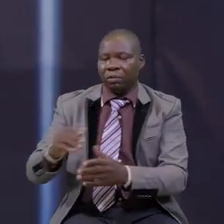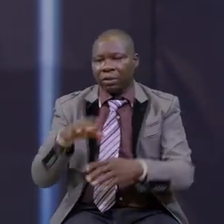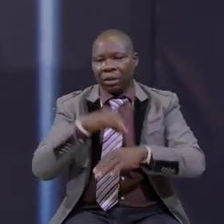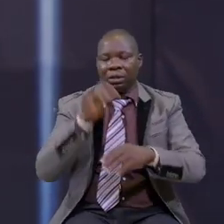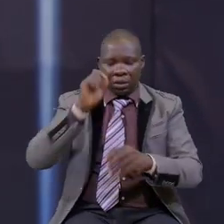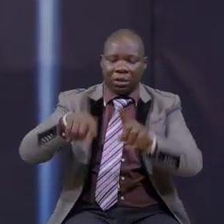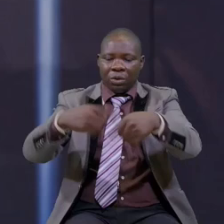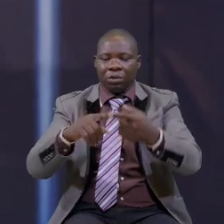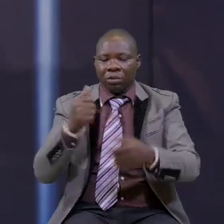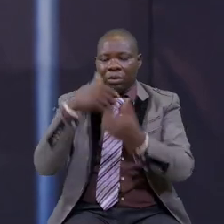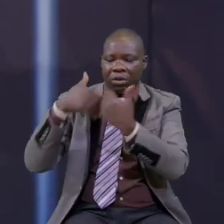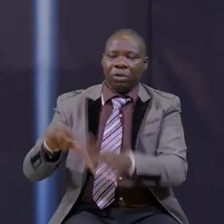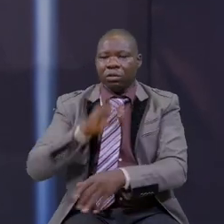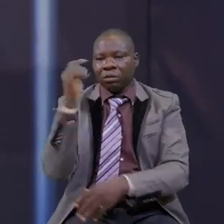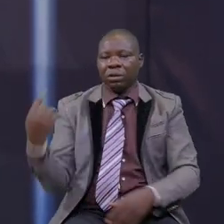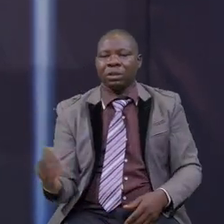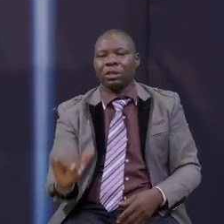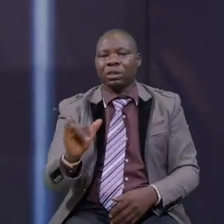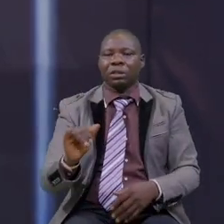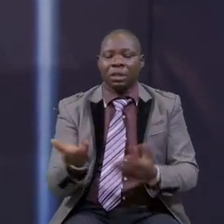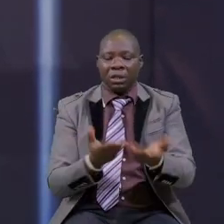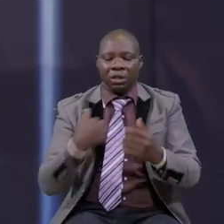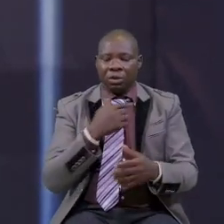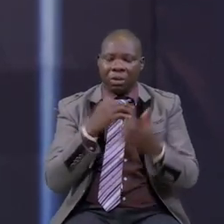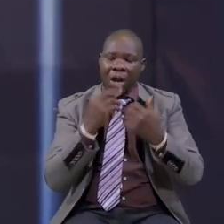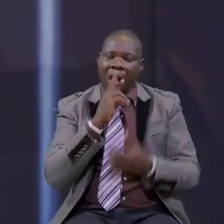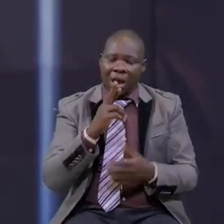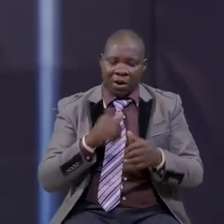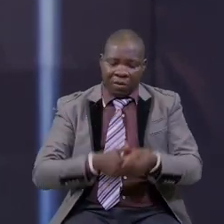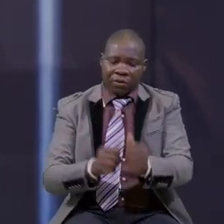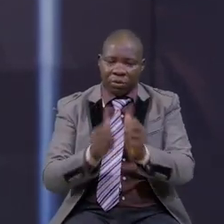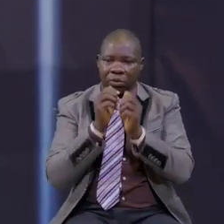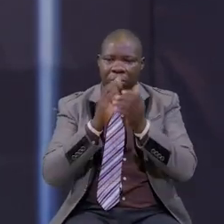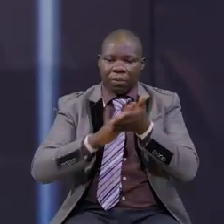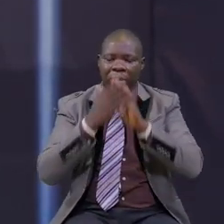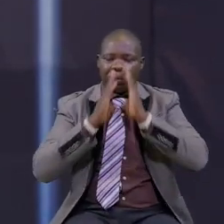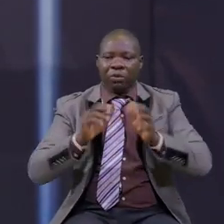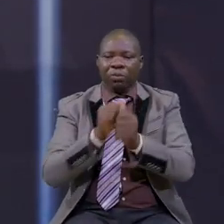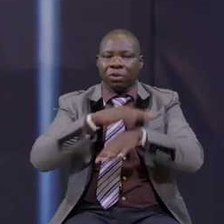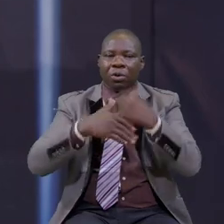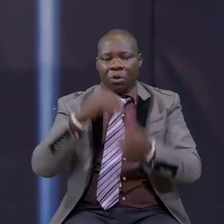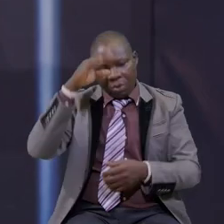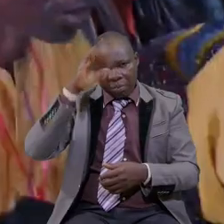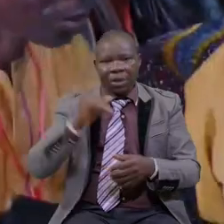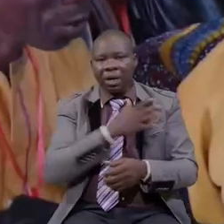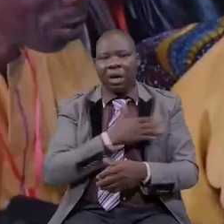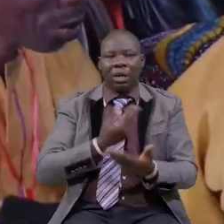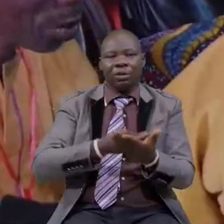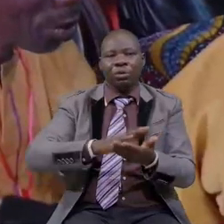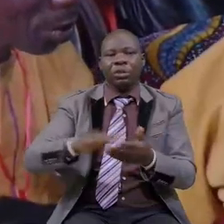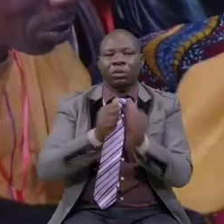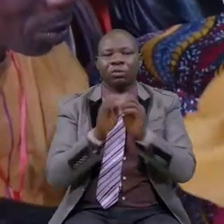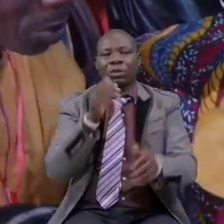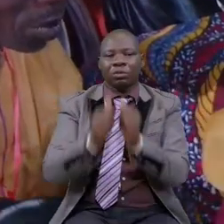voici, rechercher la paix avec tous et la sanctification sans laquelle personne ne verra